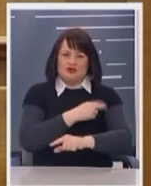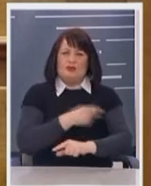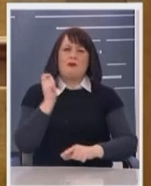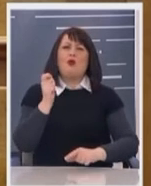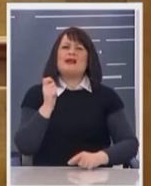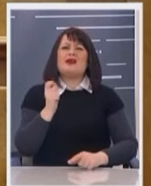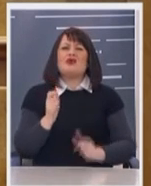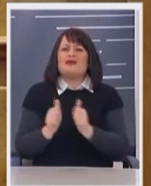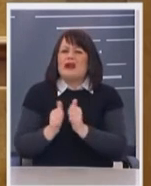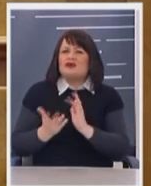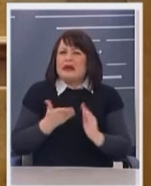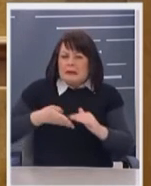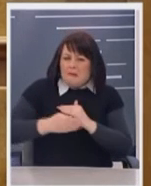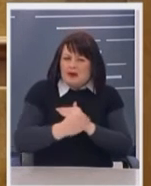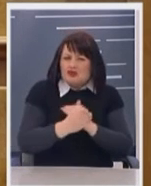σύστημα.